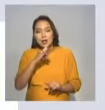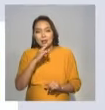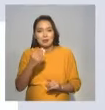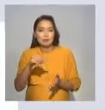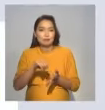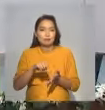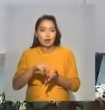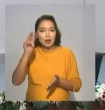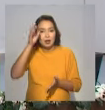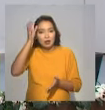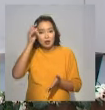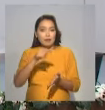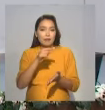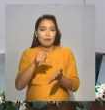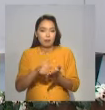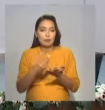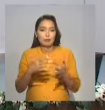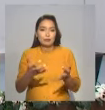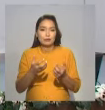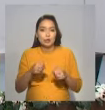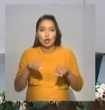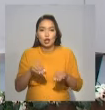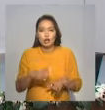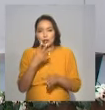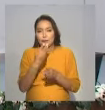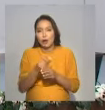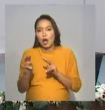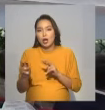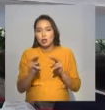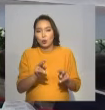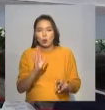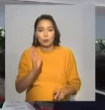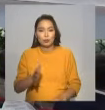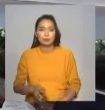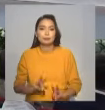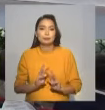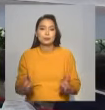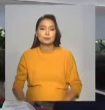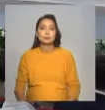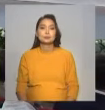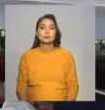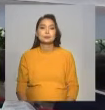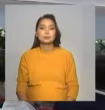образования. Вопросы взял на свой контроль. Анара Нуртазина, Канат Кигизбаев, Астана Таймс, Алматы.